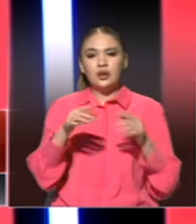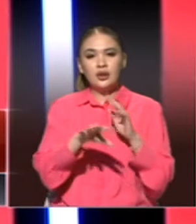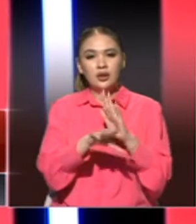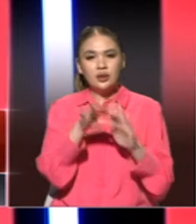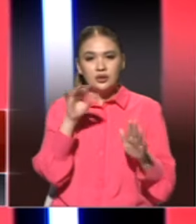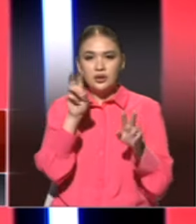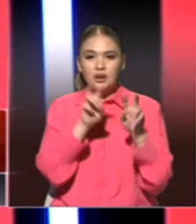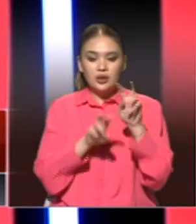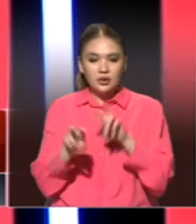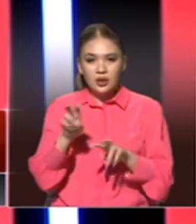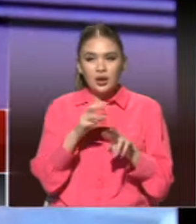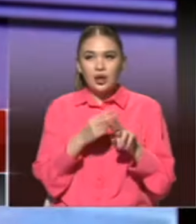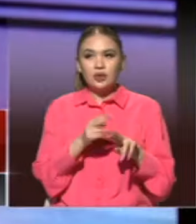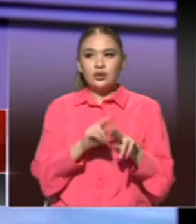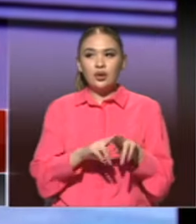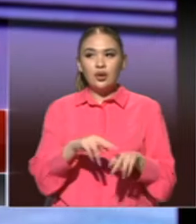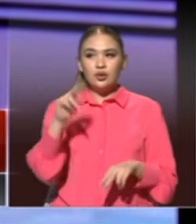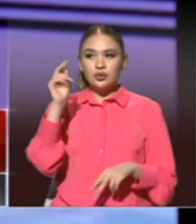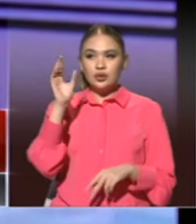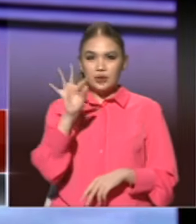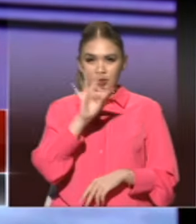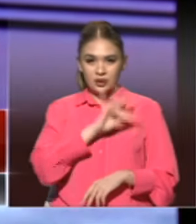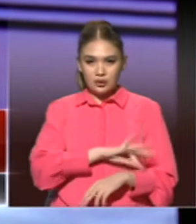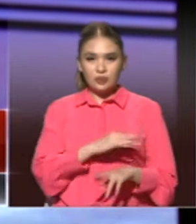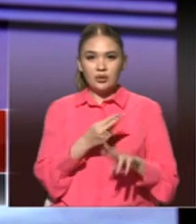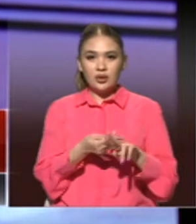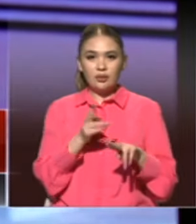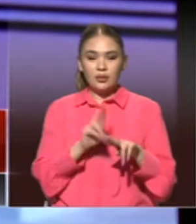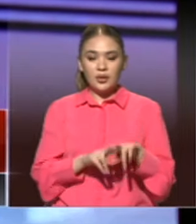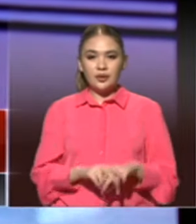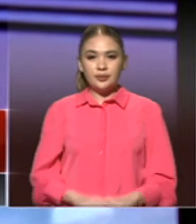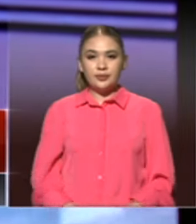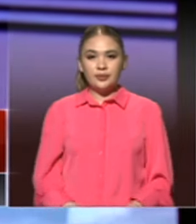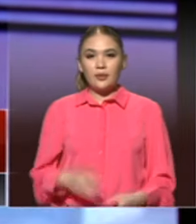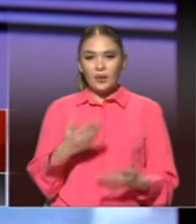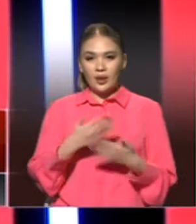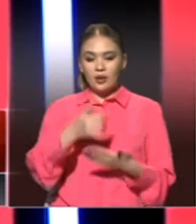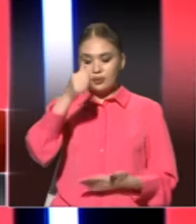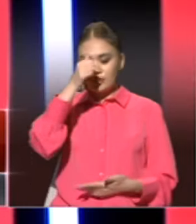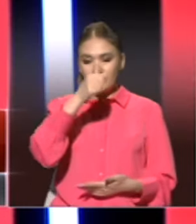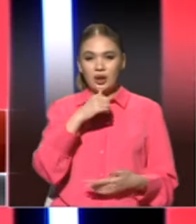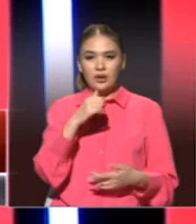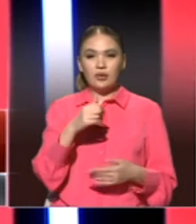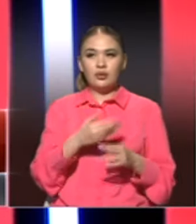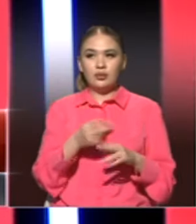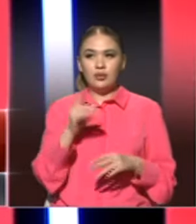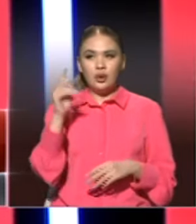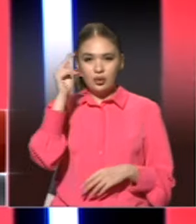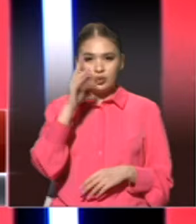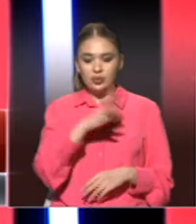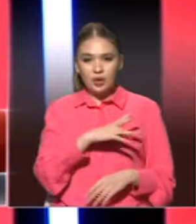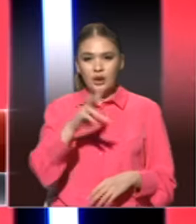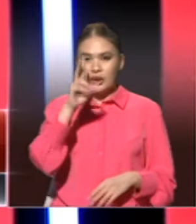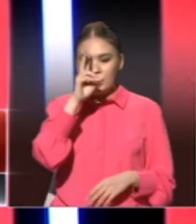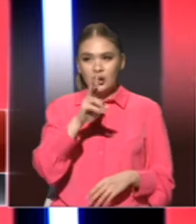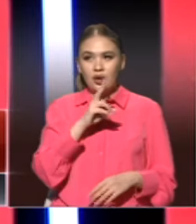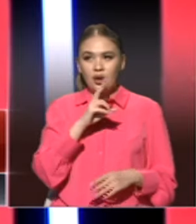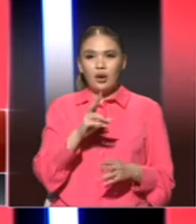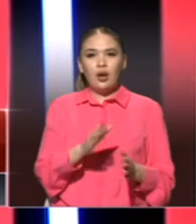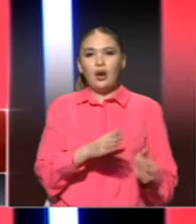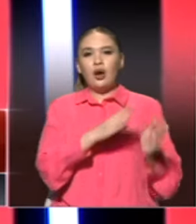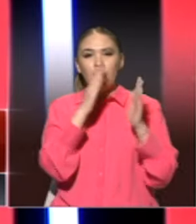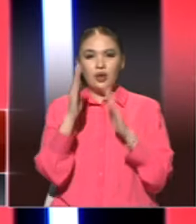Осылай бір жыл демалыс арқылы оқуға түсу тиімді ма? Біз жаңа бір ай мысалға балалар оқымай қалды дегеніміз үшін мысалға екі ай уақытын шегеріп